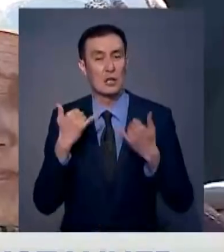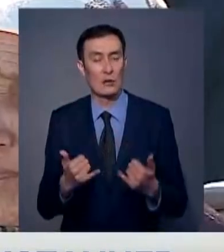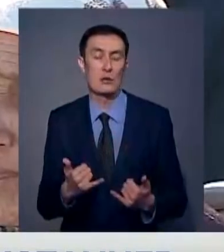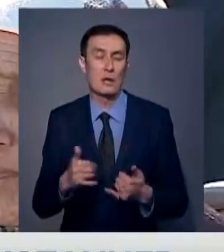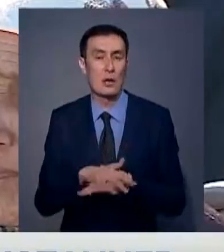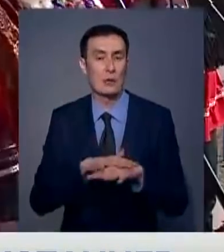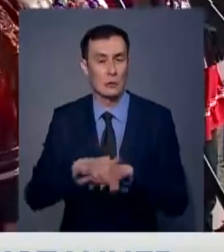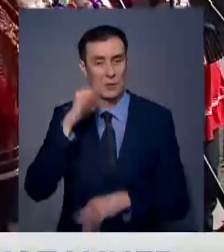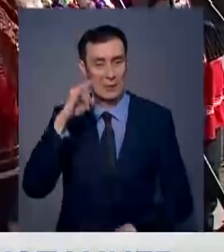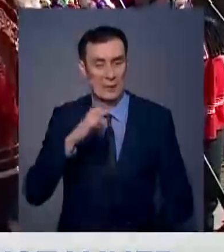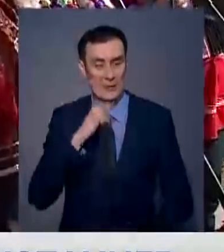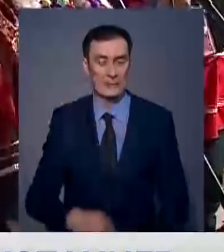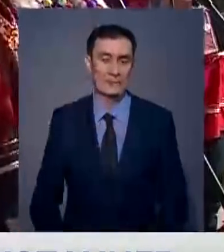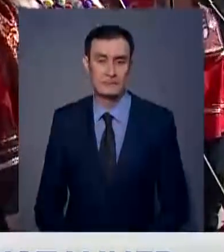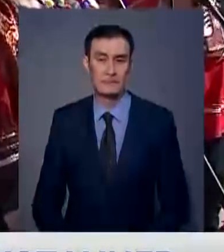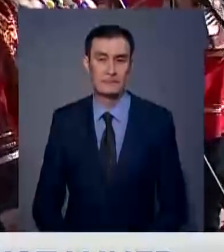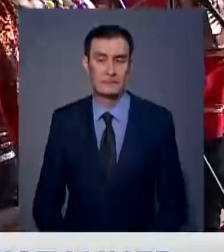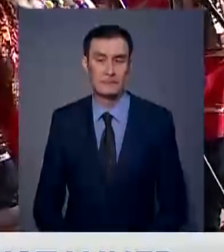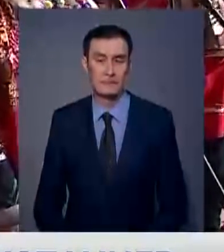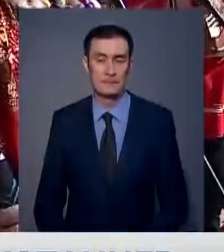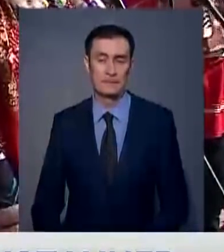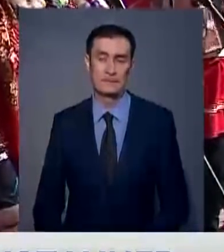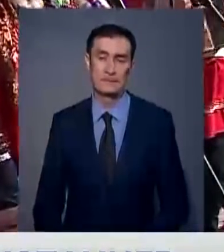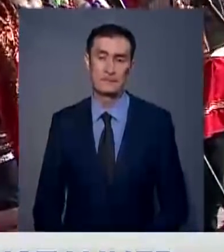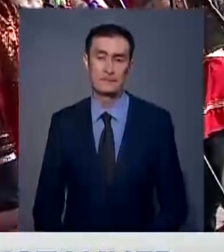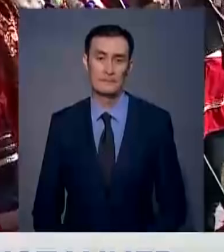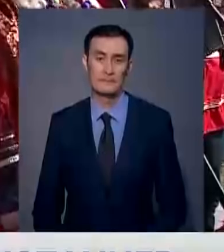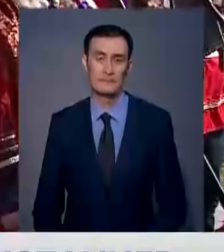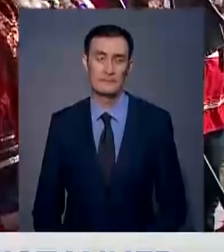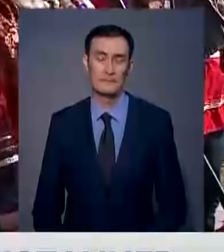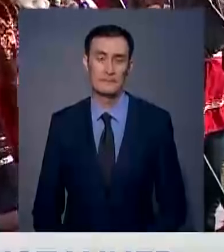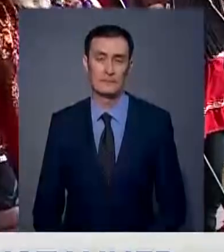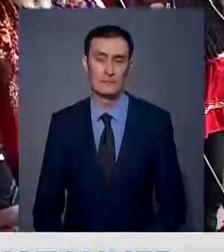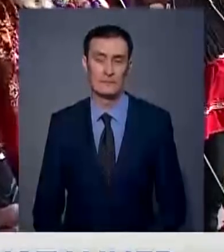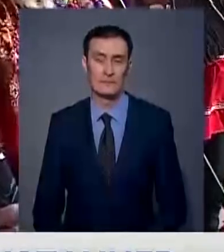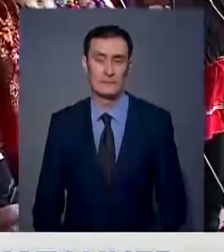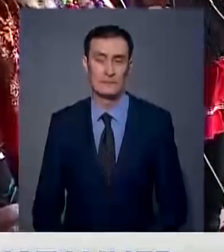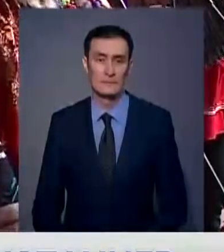к казахскому народу.